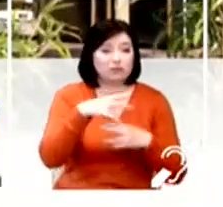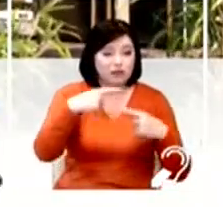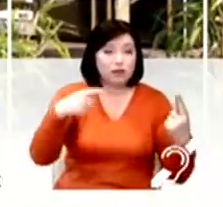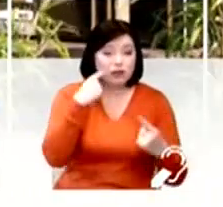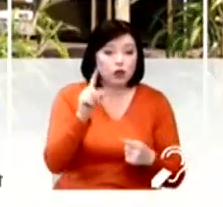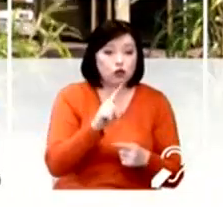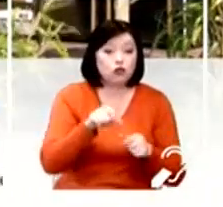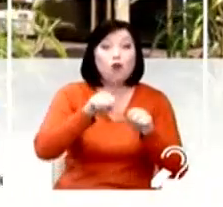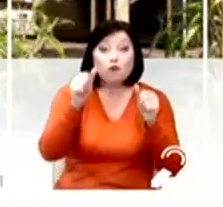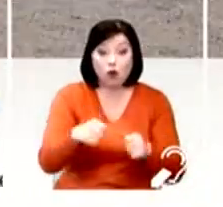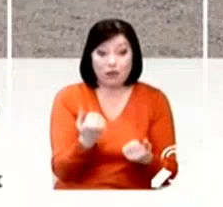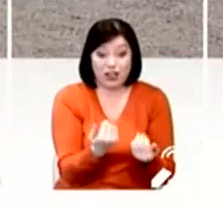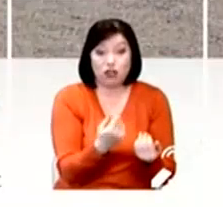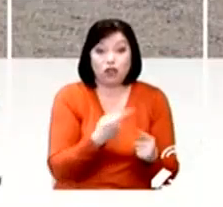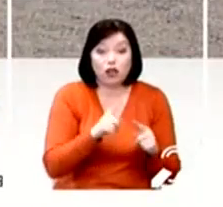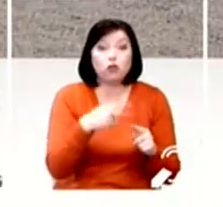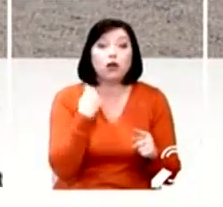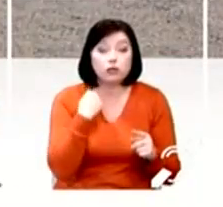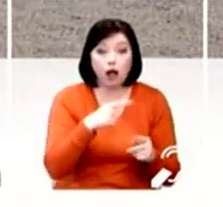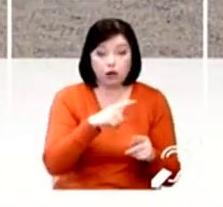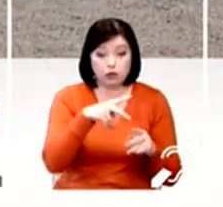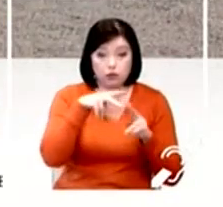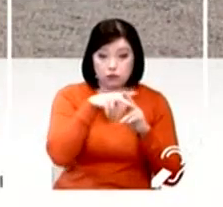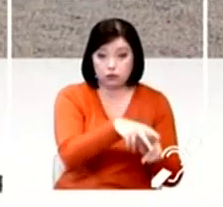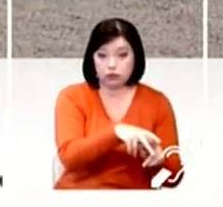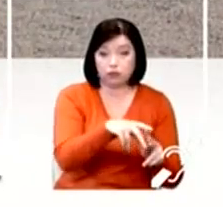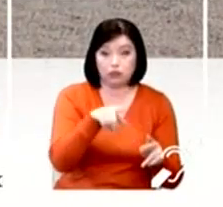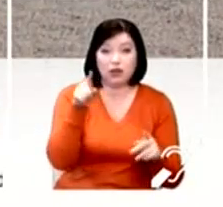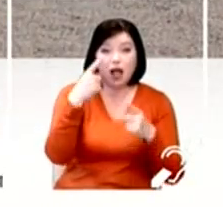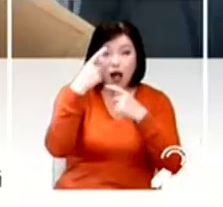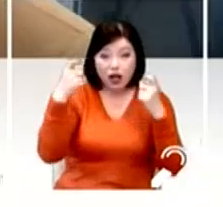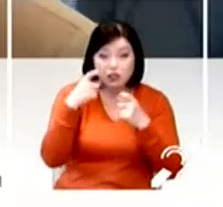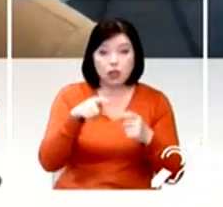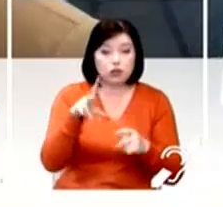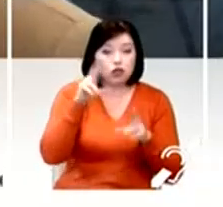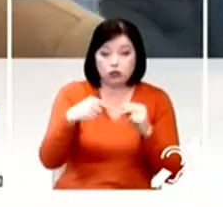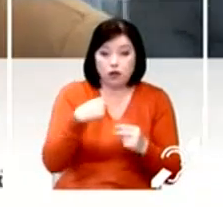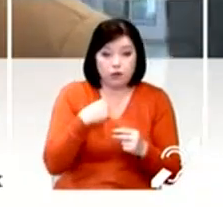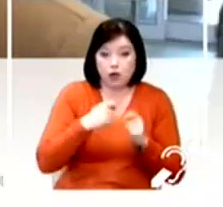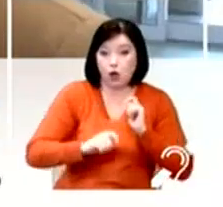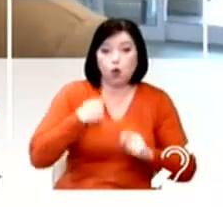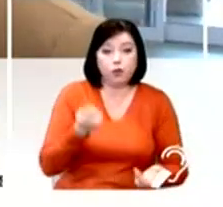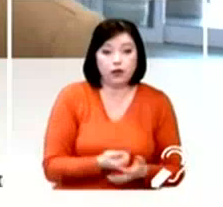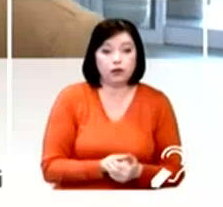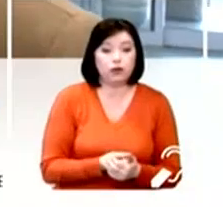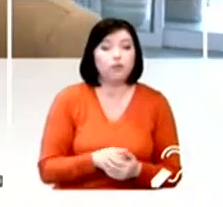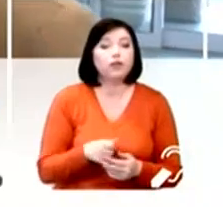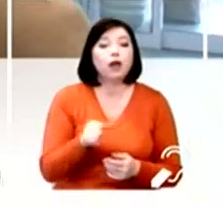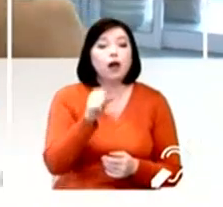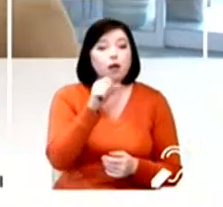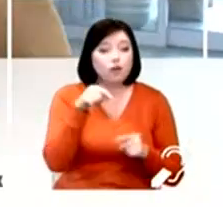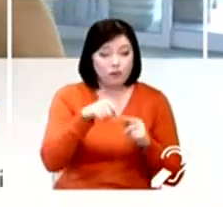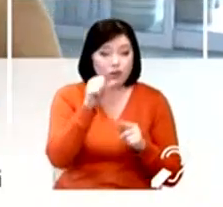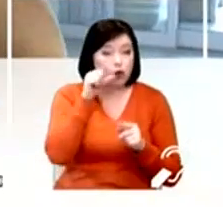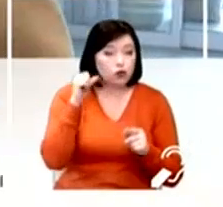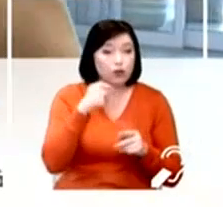litoral spun că în forma actuală, în care taxa cade în sarcina lor, le aduce doar de servicii. Până anul trecut, operatorul economic plătea o